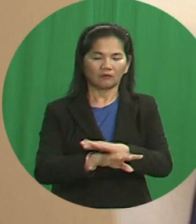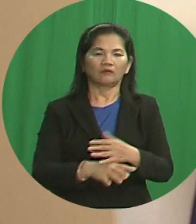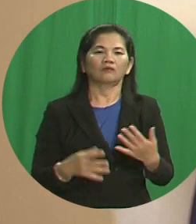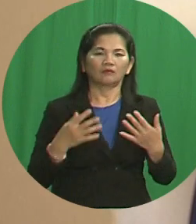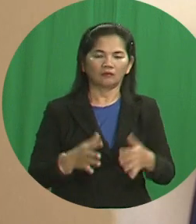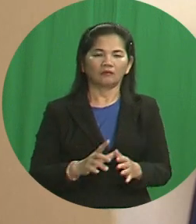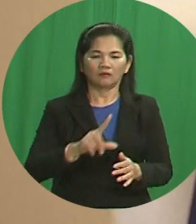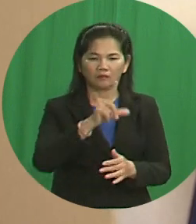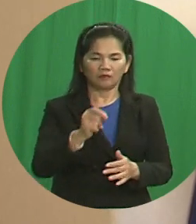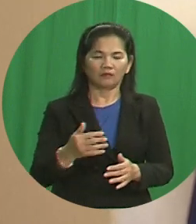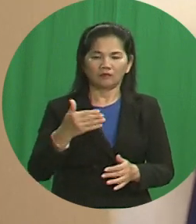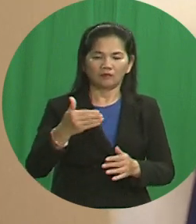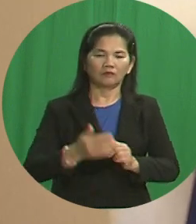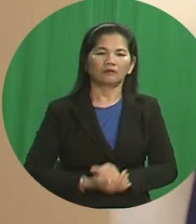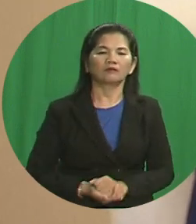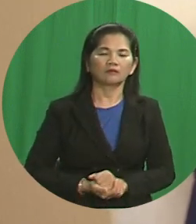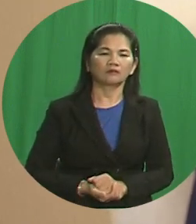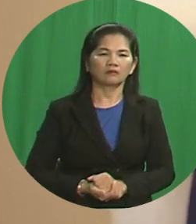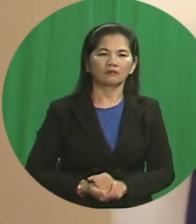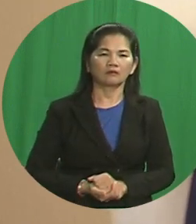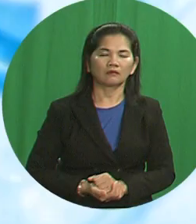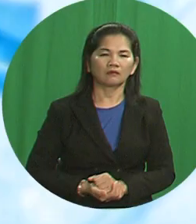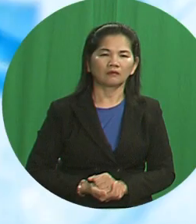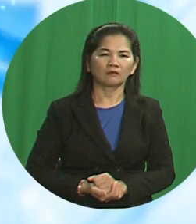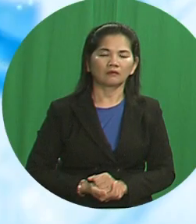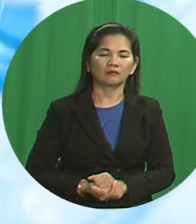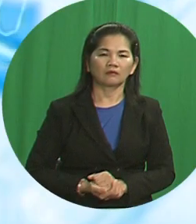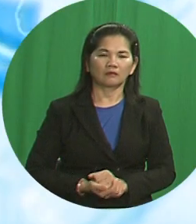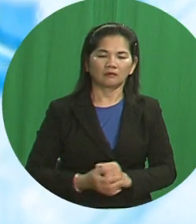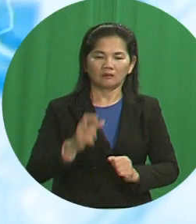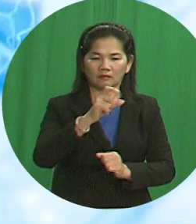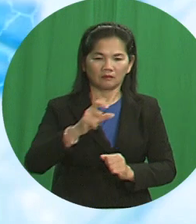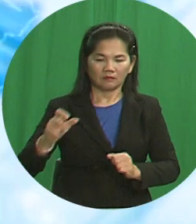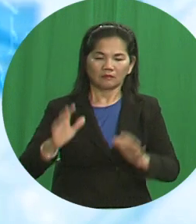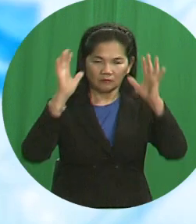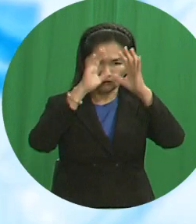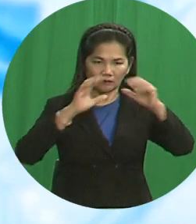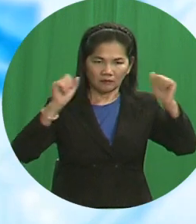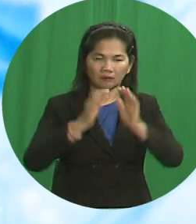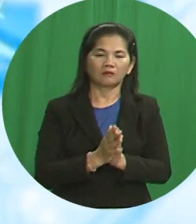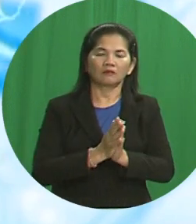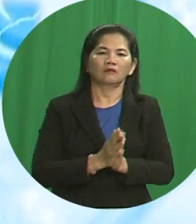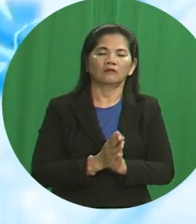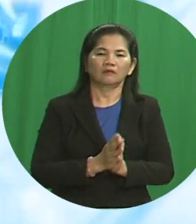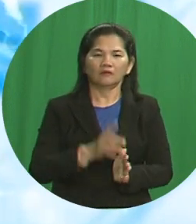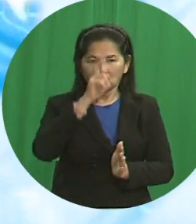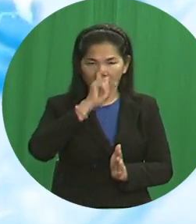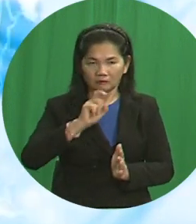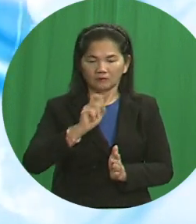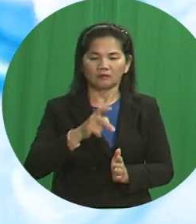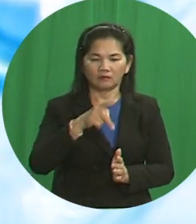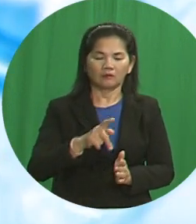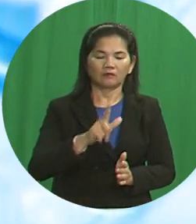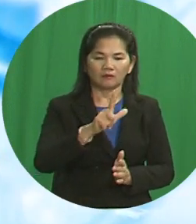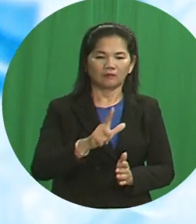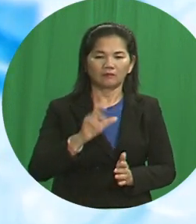នក្នុងខែកញ្ញានៅក្នុងសប្តាហ៍នេះប្រធានាធិបតីអេស៊ីបលោក Abdel Fattah